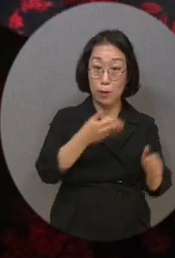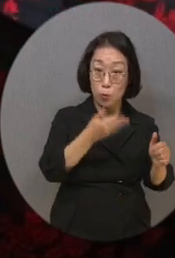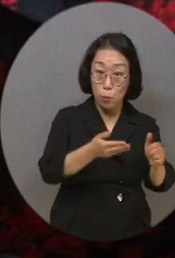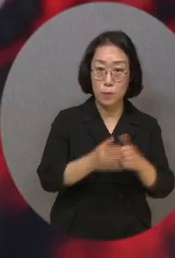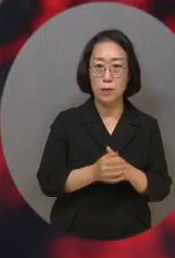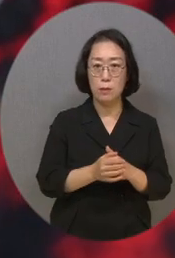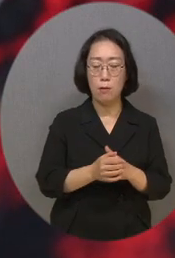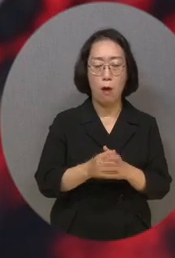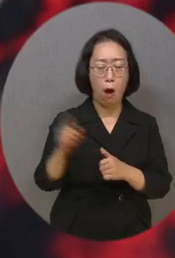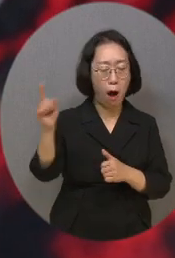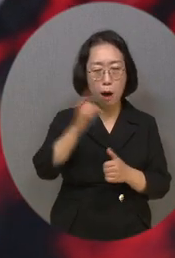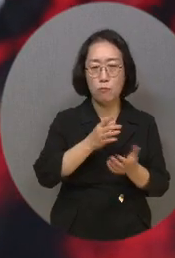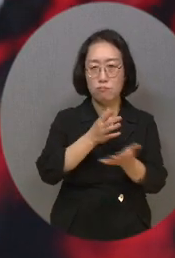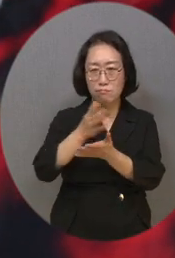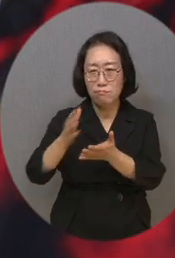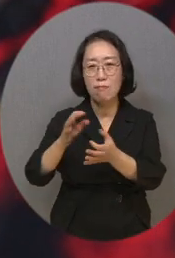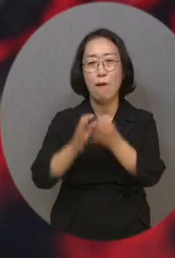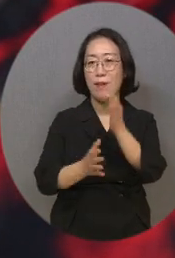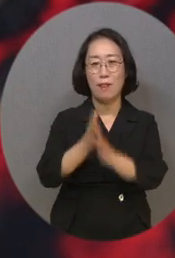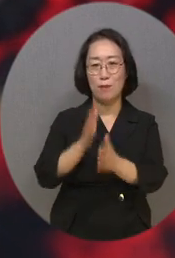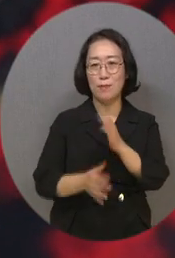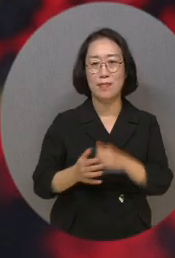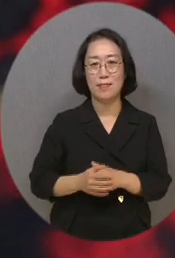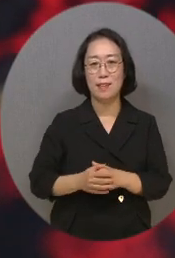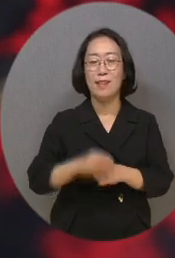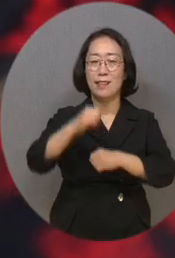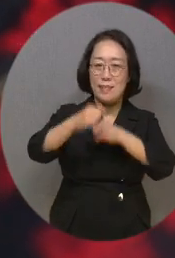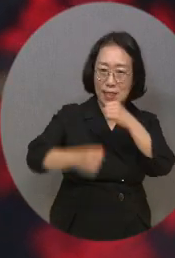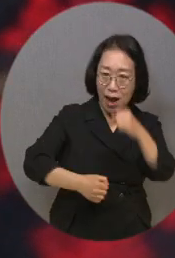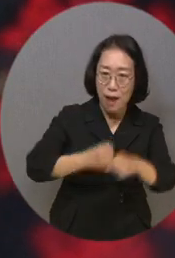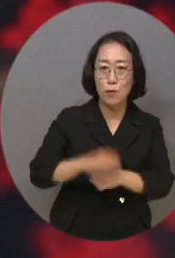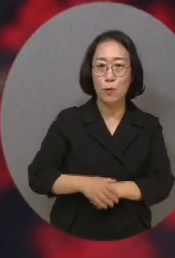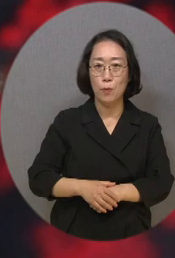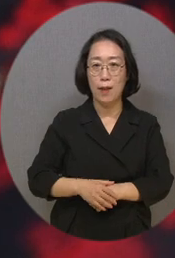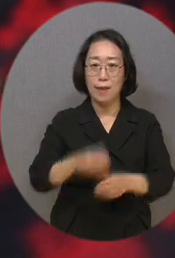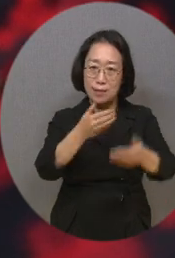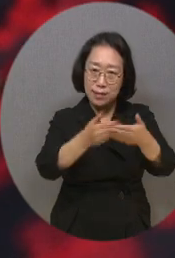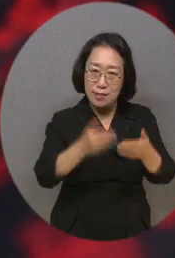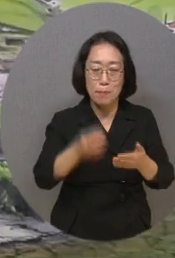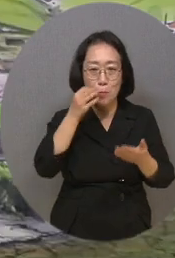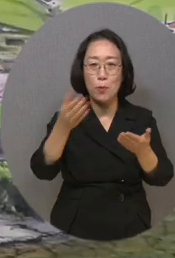초월하고 다양한 영역의 창작 세계로 관람객을 매료시킵니다.